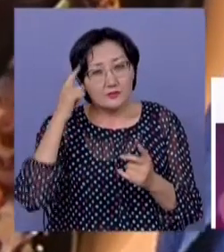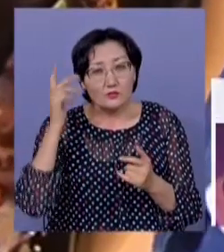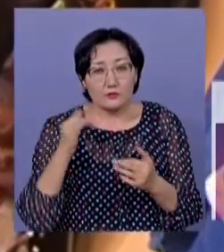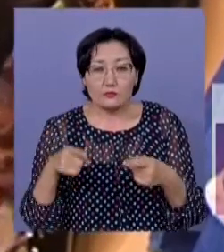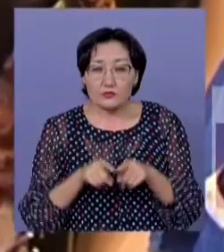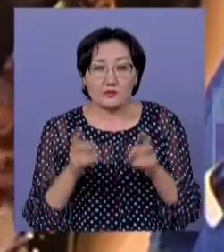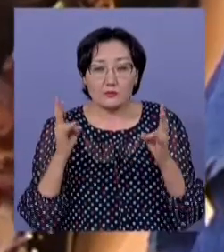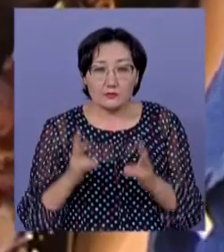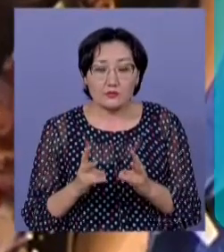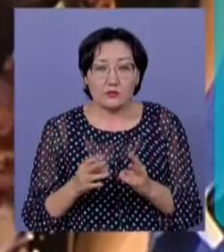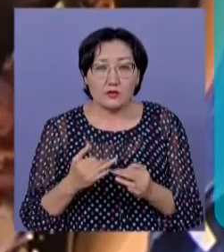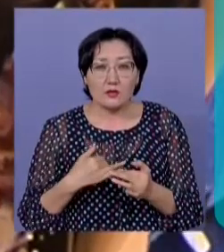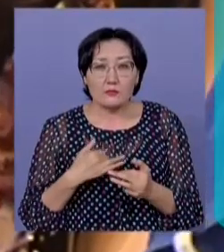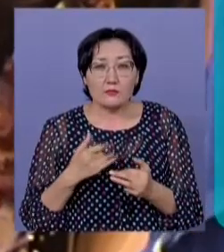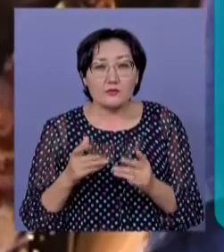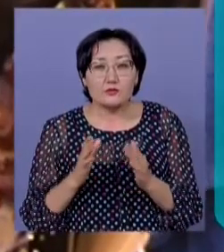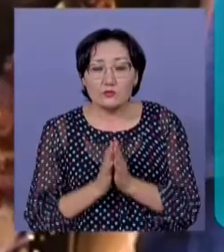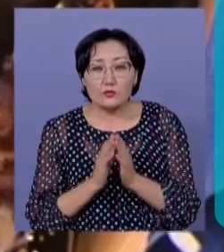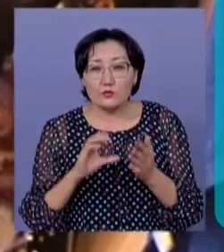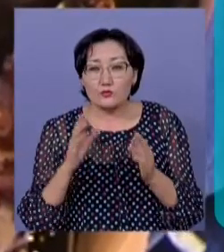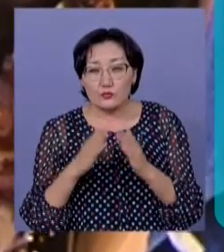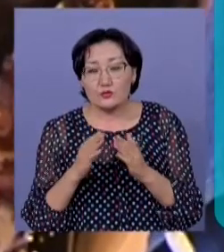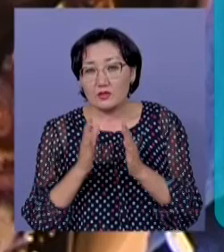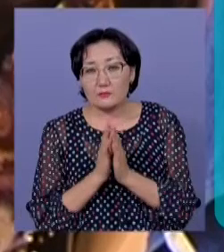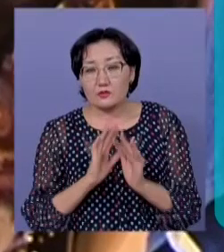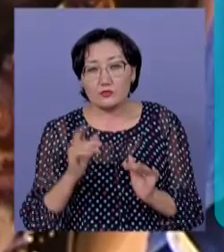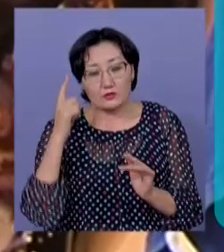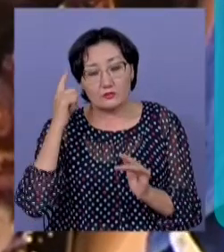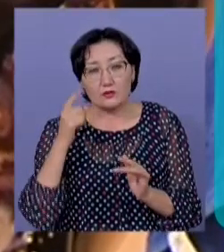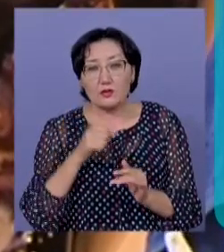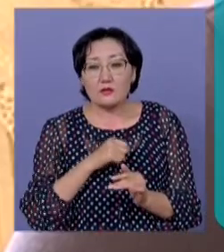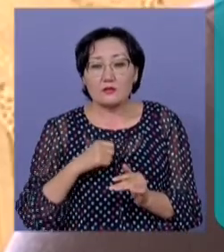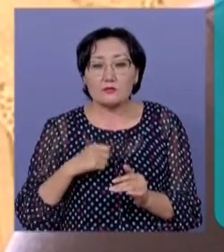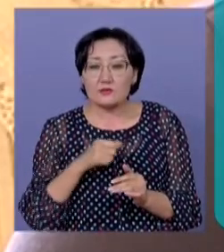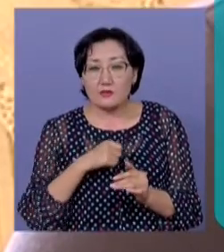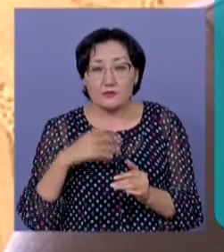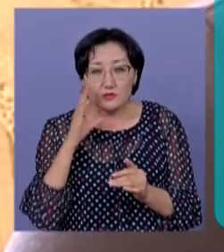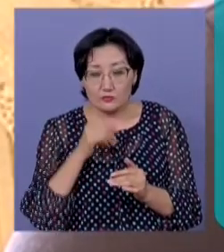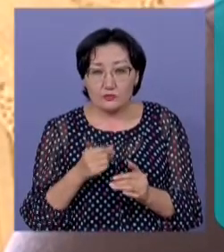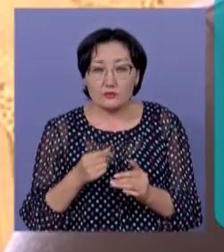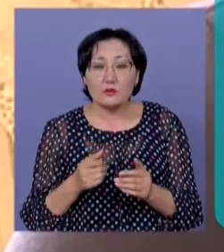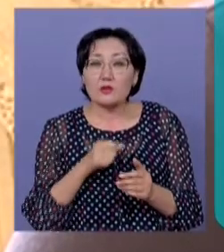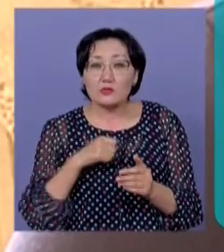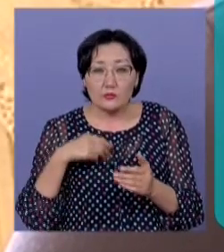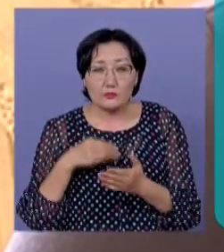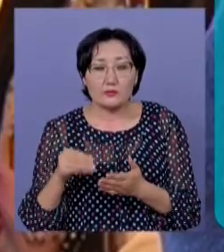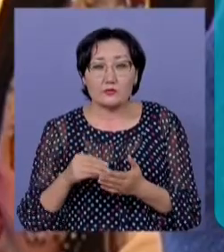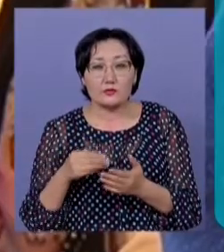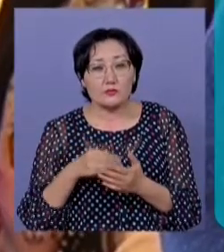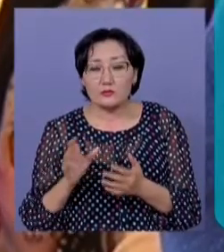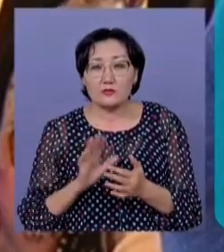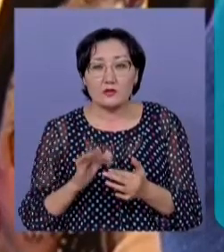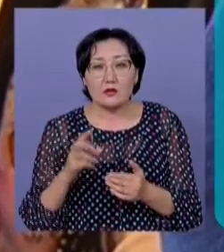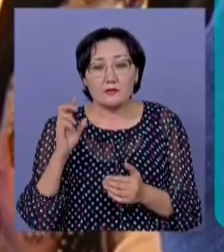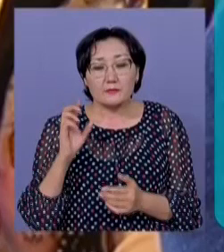үстіп телмір бүй сұраймыз деп ойлаған да жоқпыз. Өзіміз аққа шамамыз кесе алып беререк, шамамыз келмейді. Алла тағала берген шығар